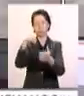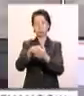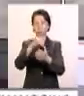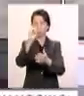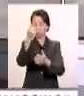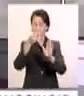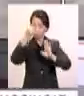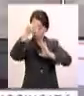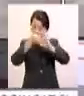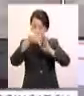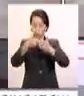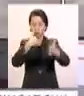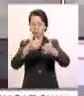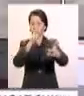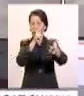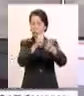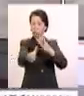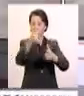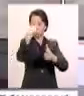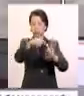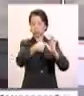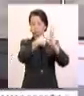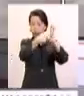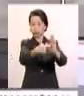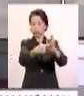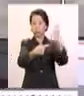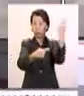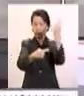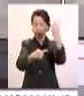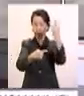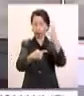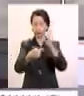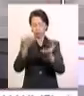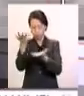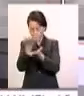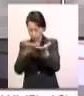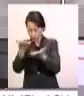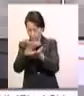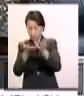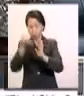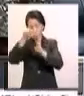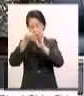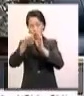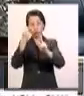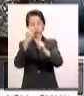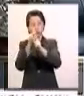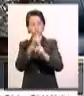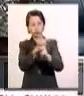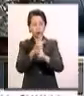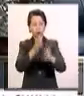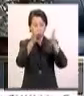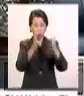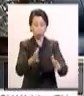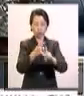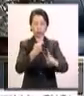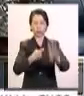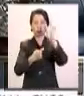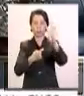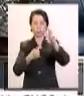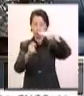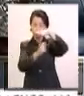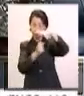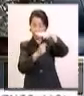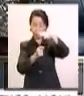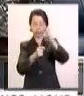sesebuah filem sebelum lulus untuk ditayangkan. Tapisan filem jelasnya bertujuan melindungi orang ramai dari empat teras